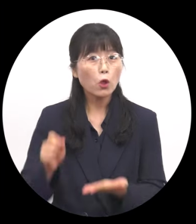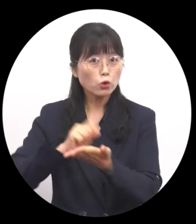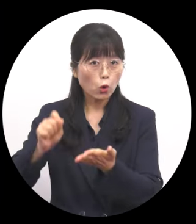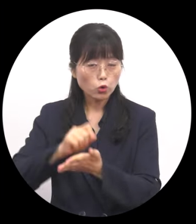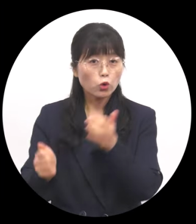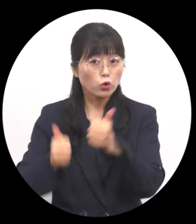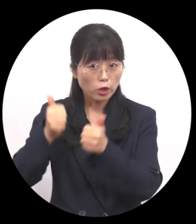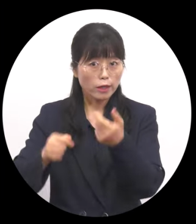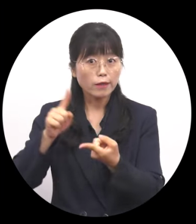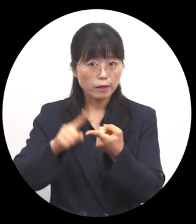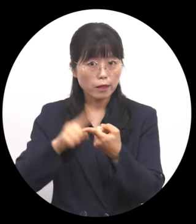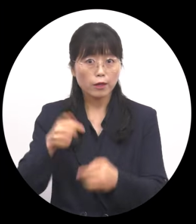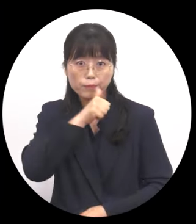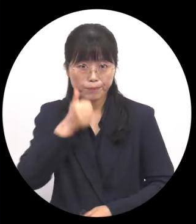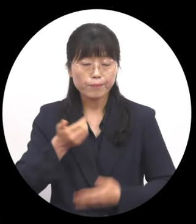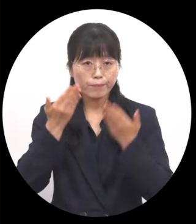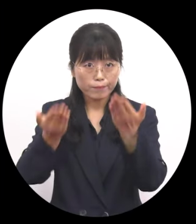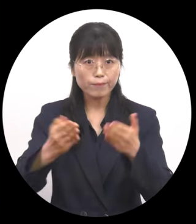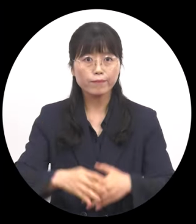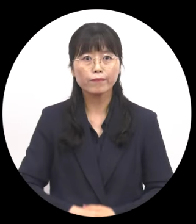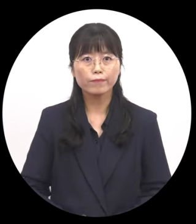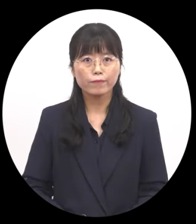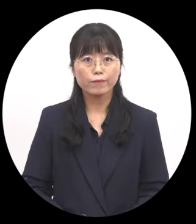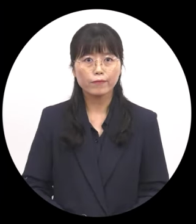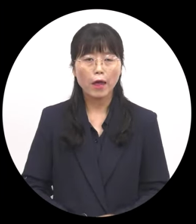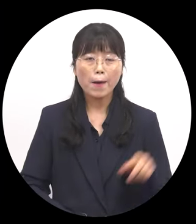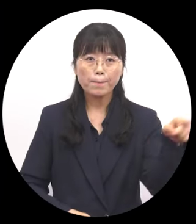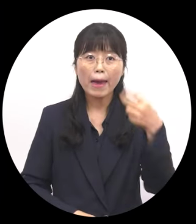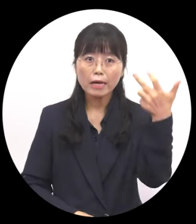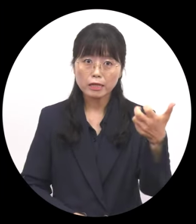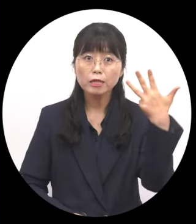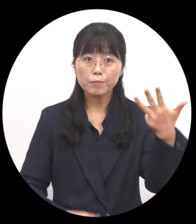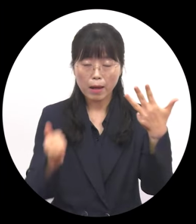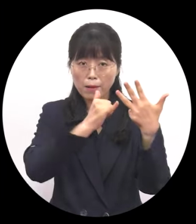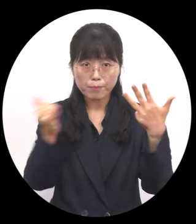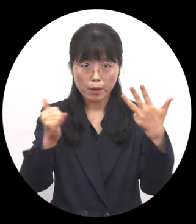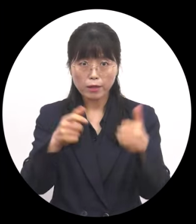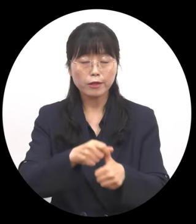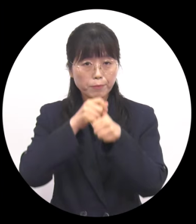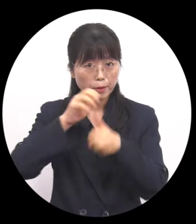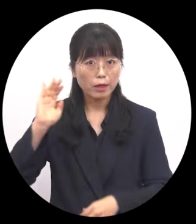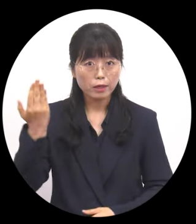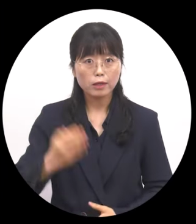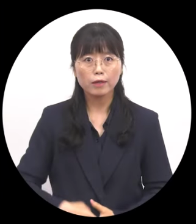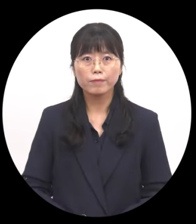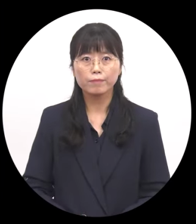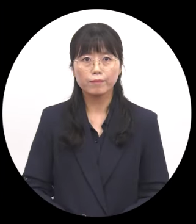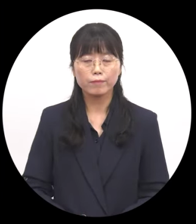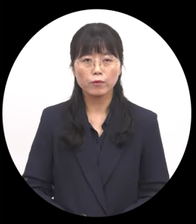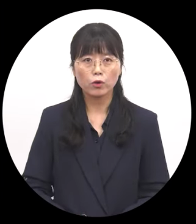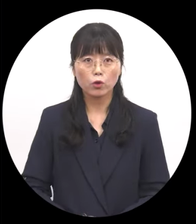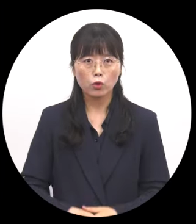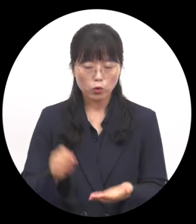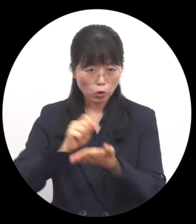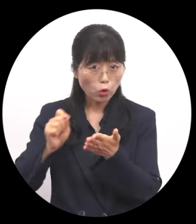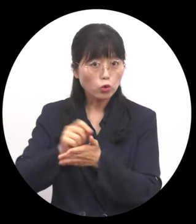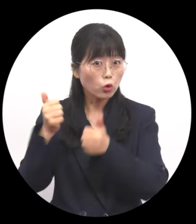논술 전형에 대해서 말씀드리도록 하겠습니다. 178명 저희가 선발을 하고요.